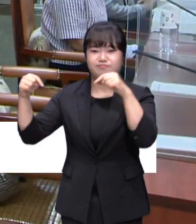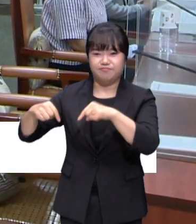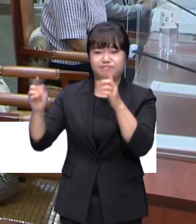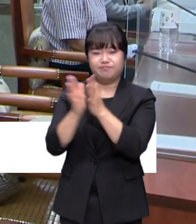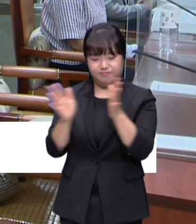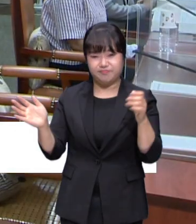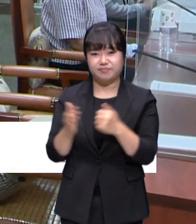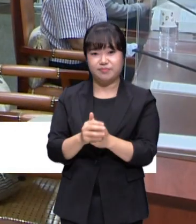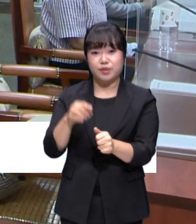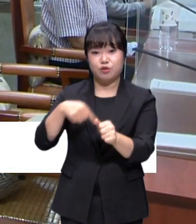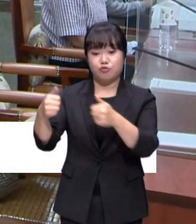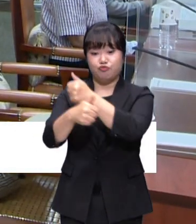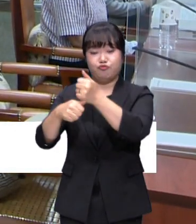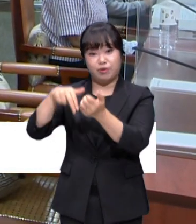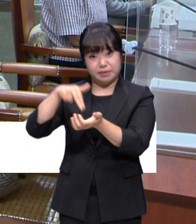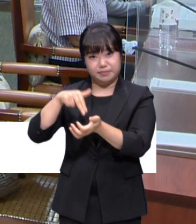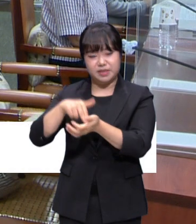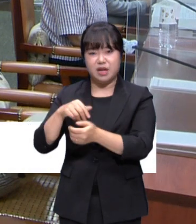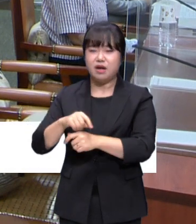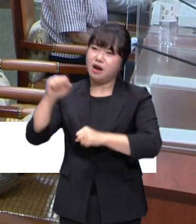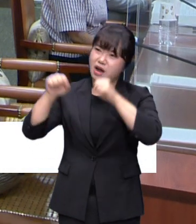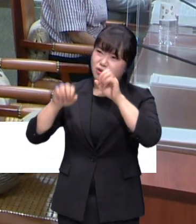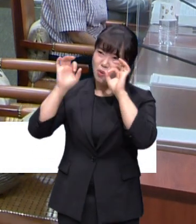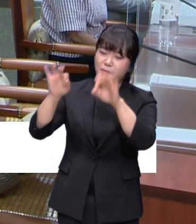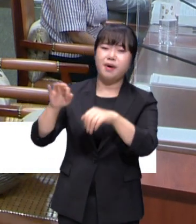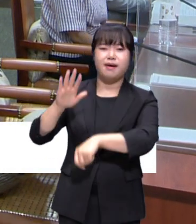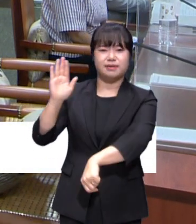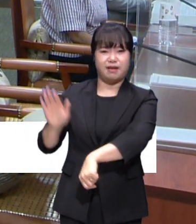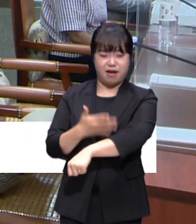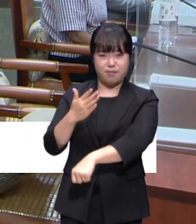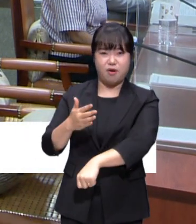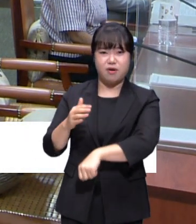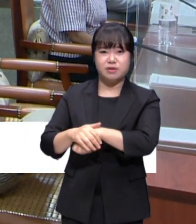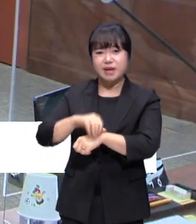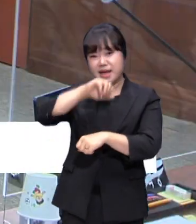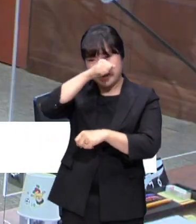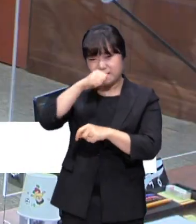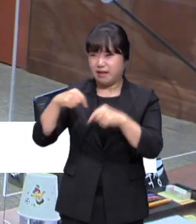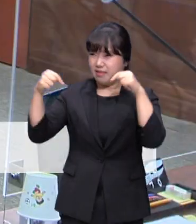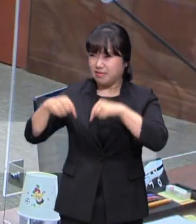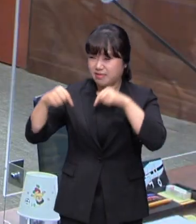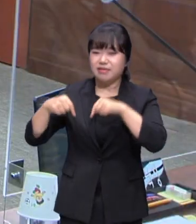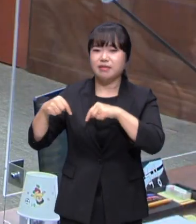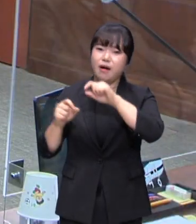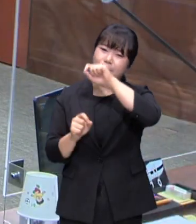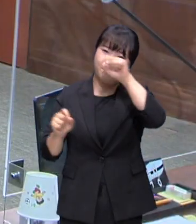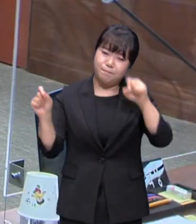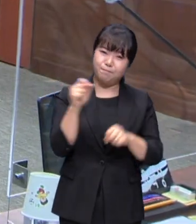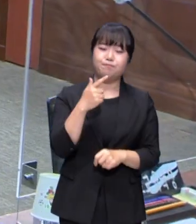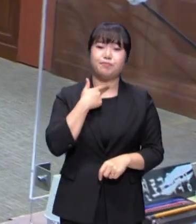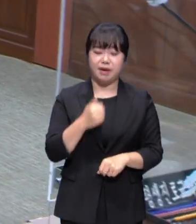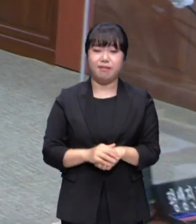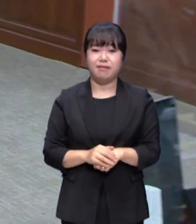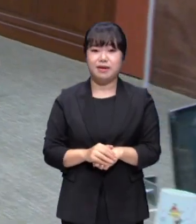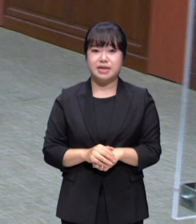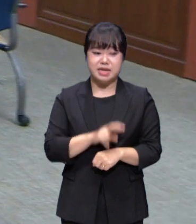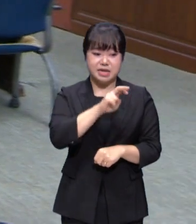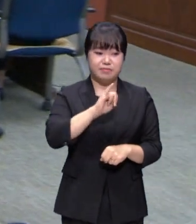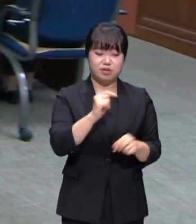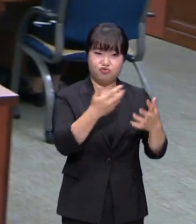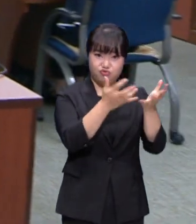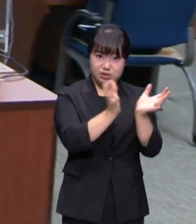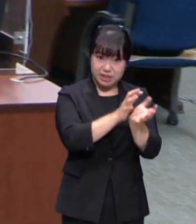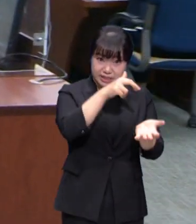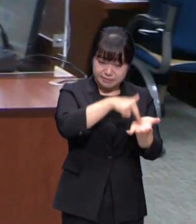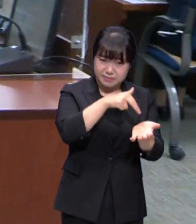국민의힘 교육위원들은 교육청의 태도를 문제 삼아 예산 심의가 세 차례 중단됐습니다. 민주당 시의원들은 당장